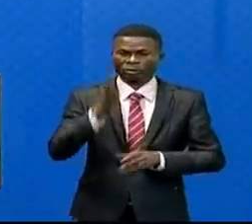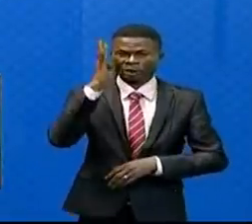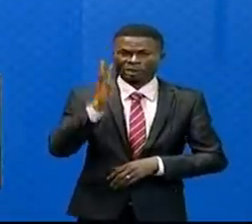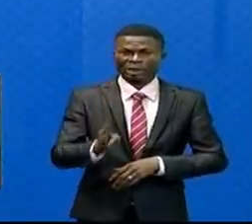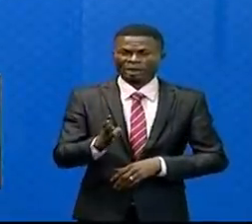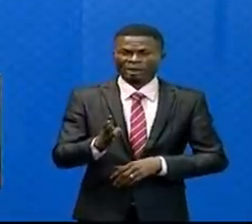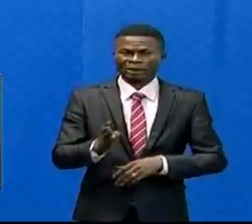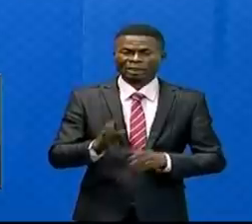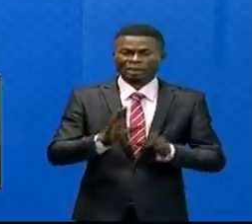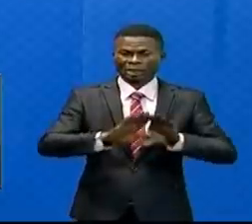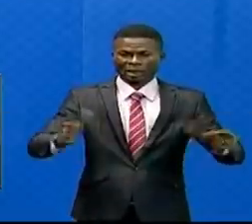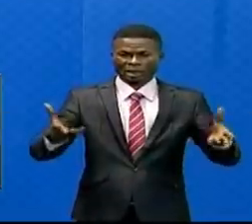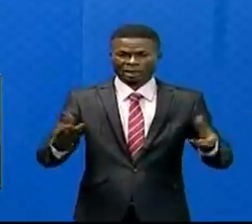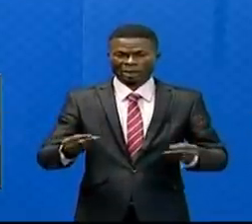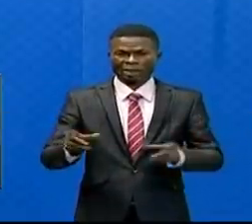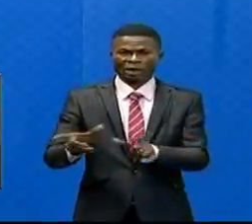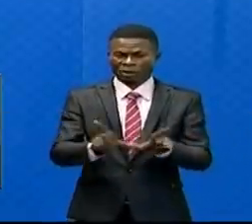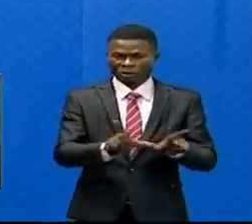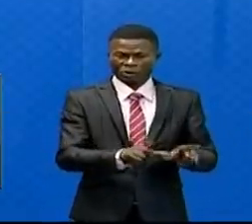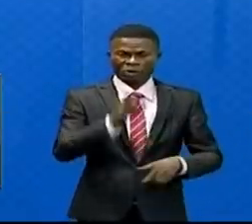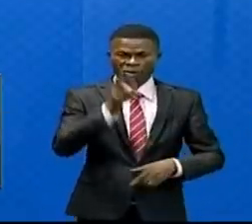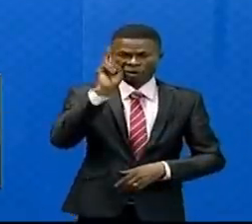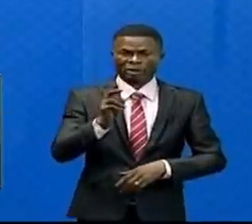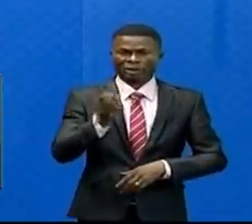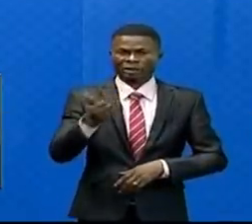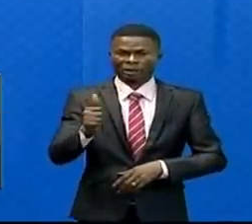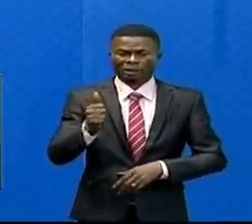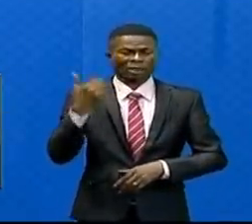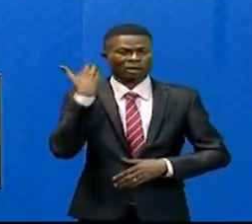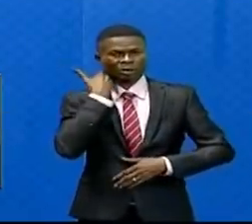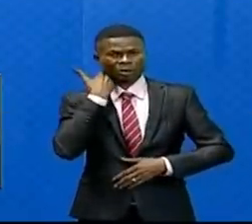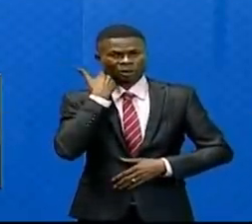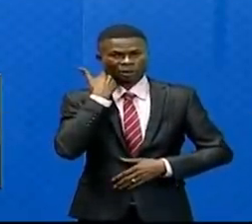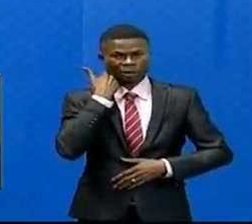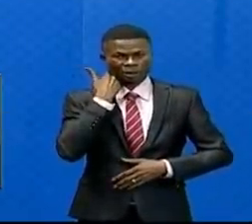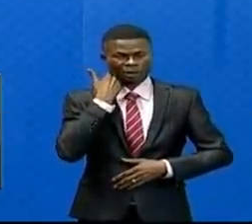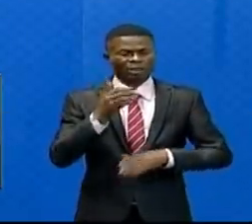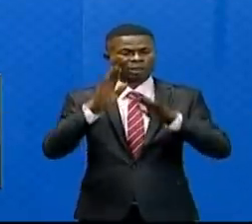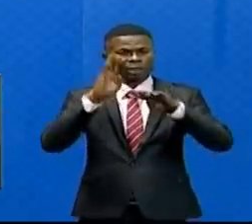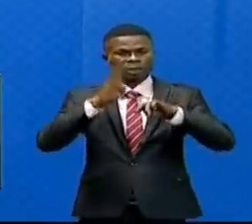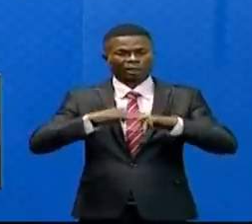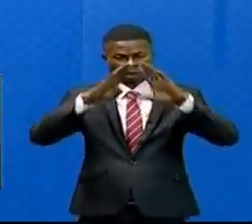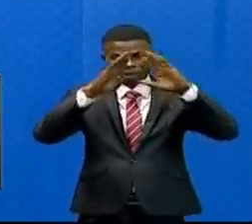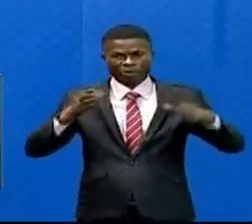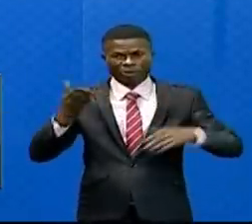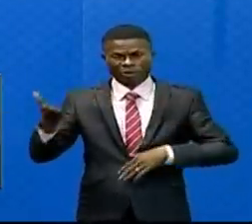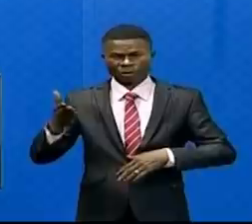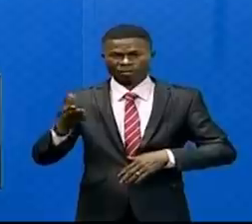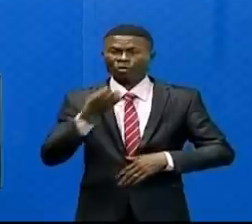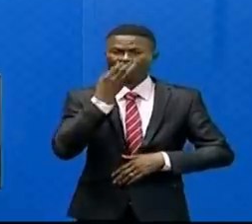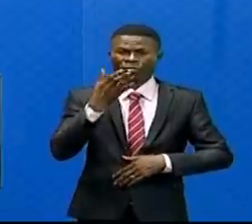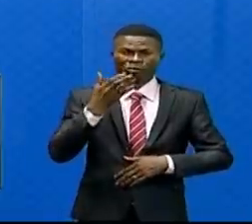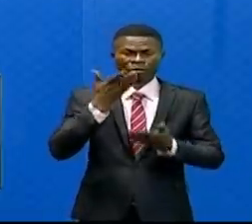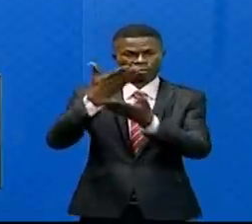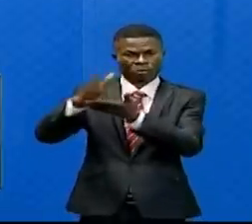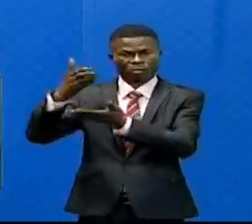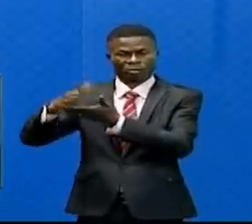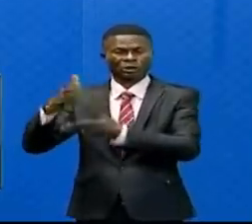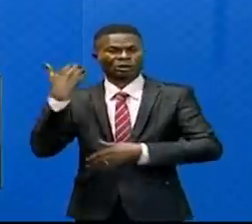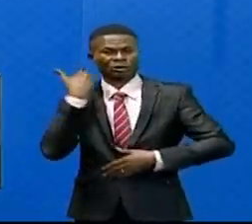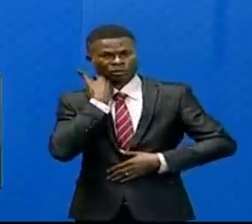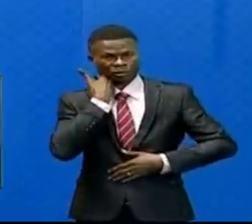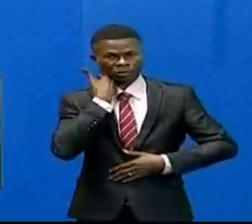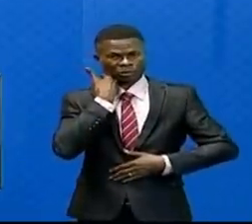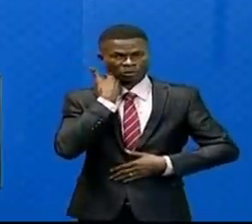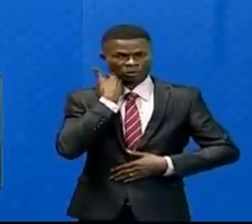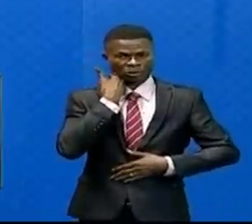Kinshasa. Dans les Lualaba, 210 malades sont suivis à domicile. Le cas des contaminations sont en